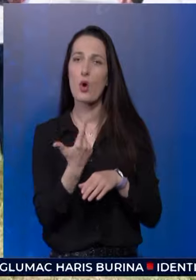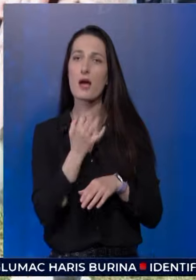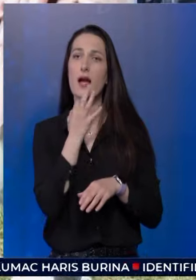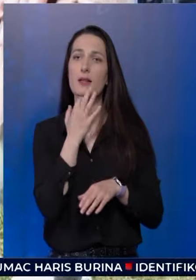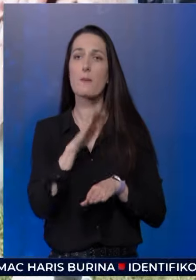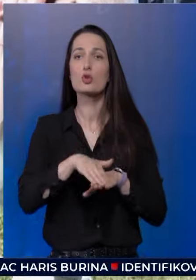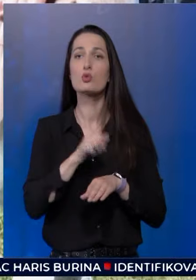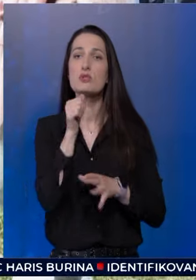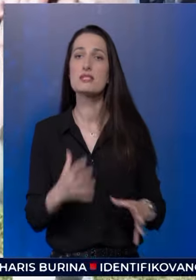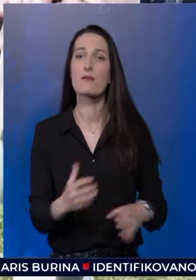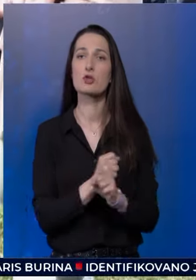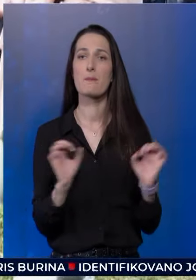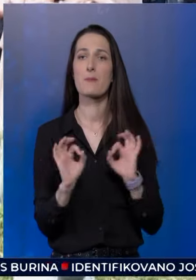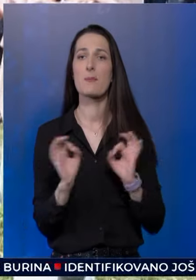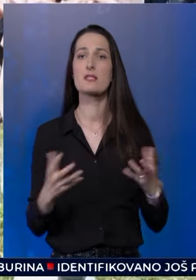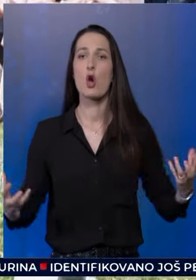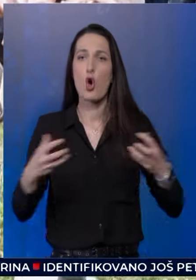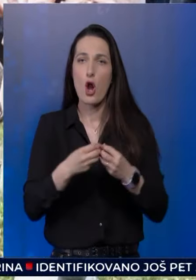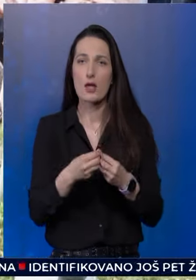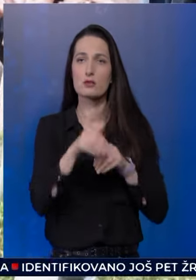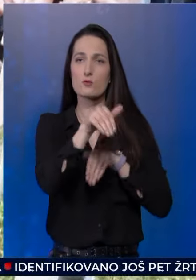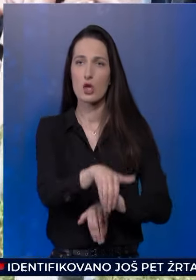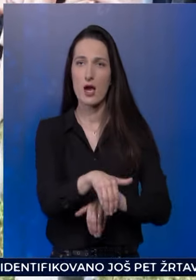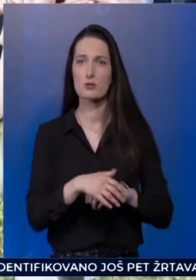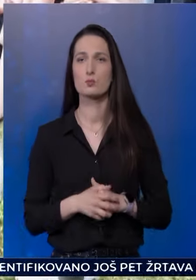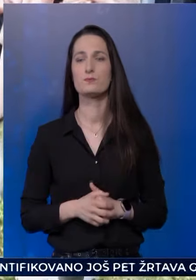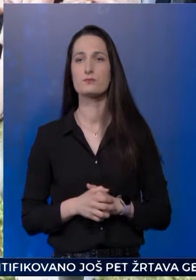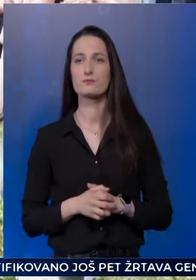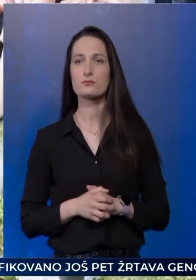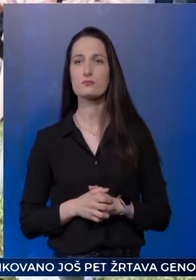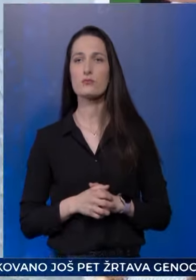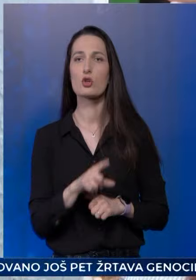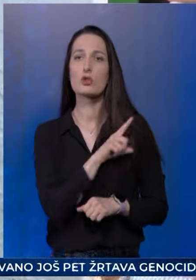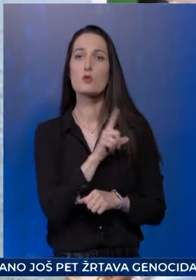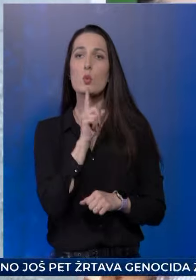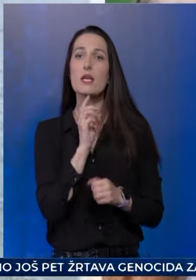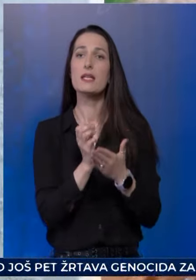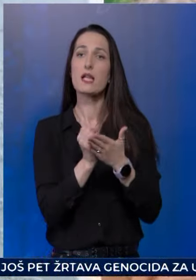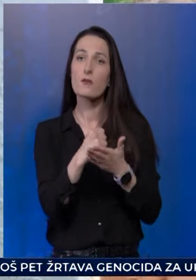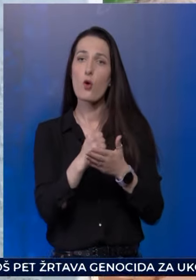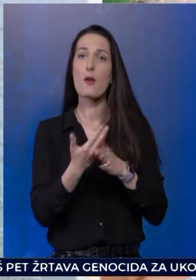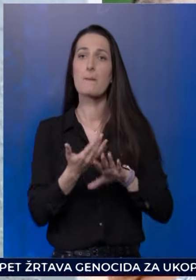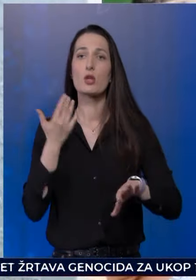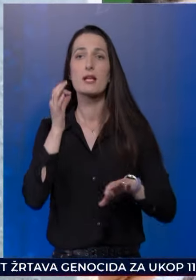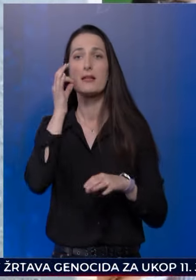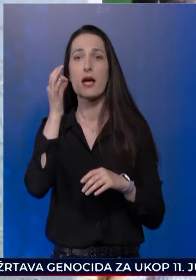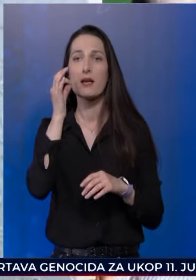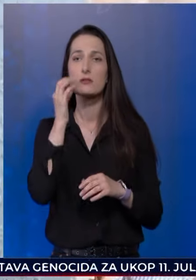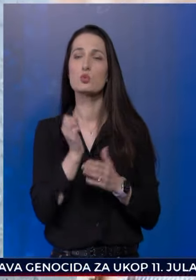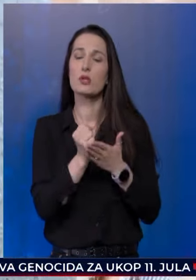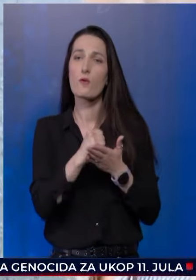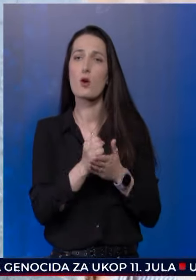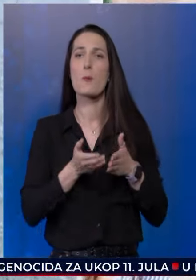jula kada počinju i završne pripreme za kolektivnu dženazu. Žrtve koje su identifikovane proteklih dana